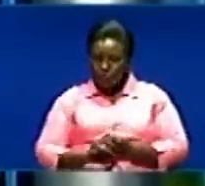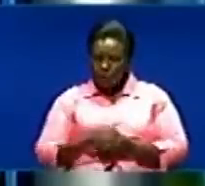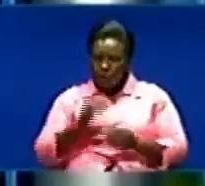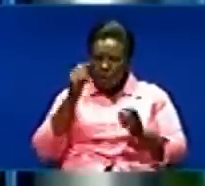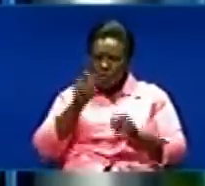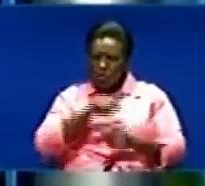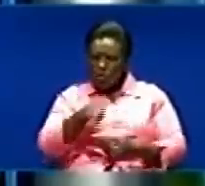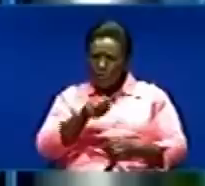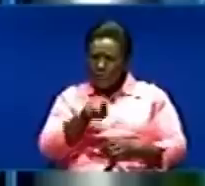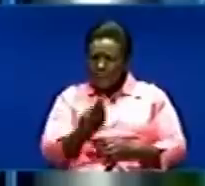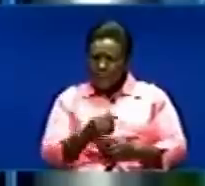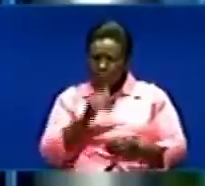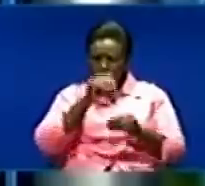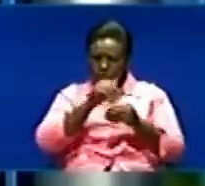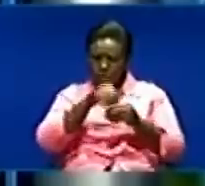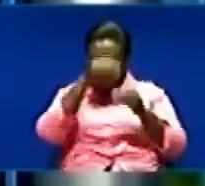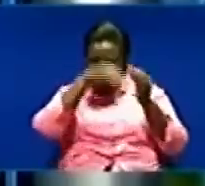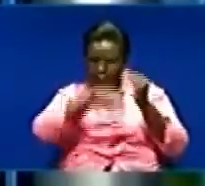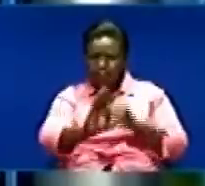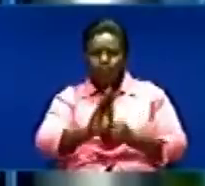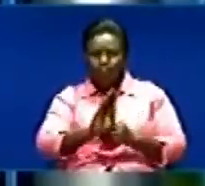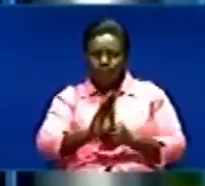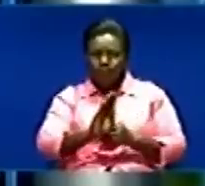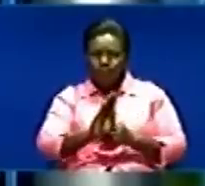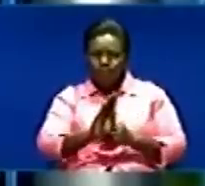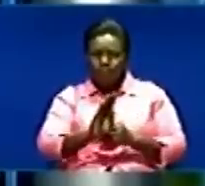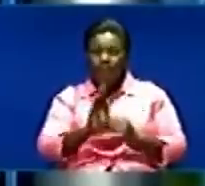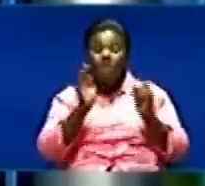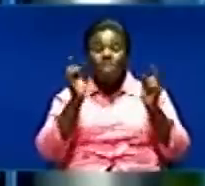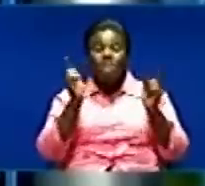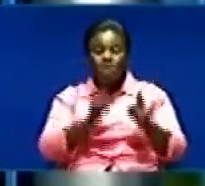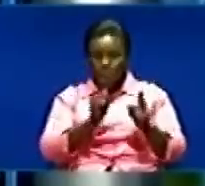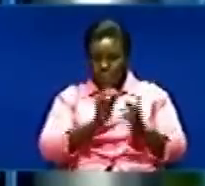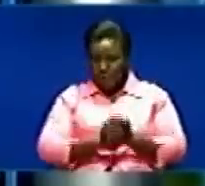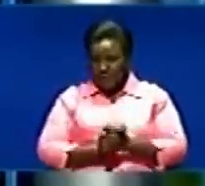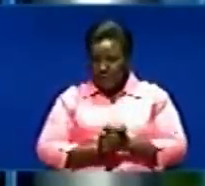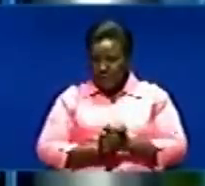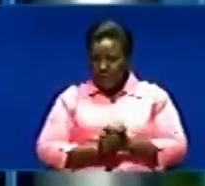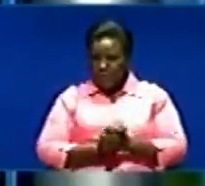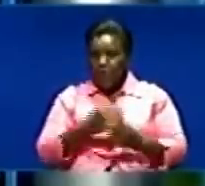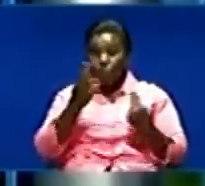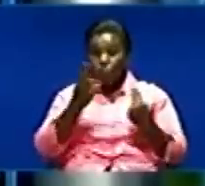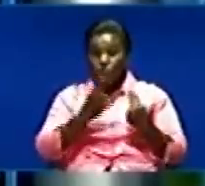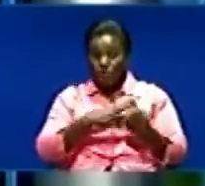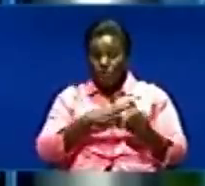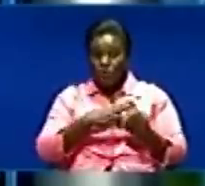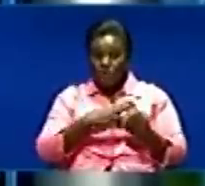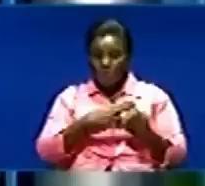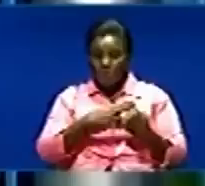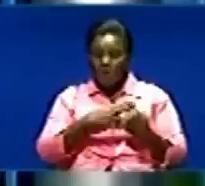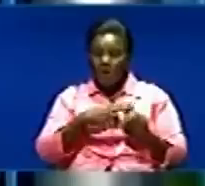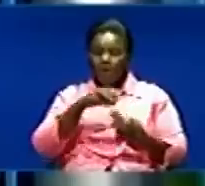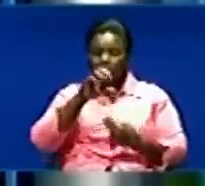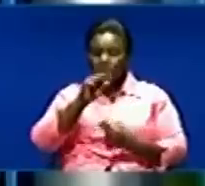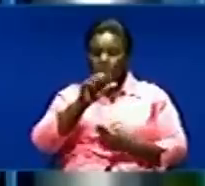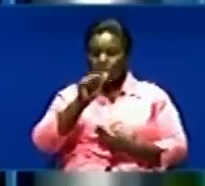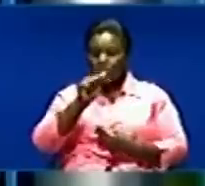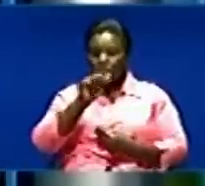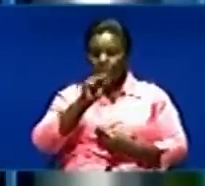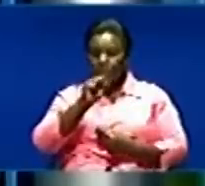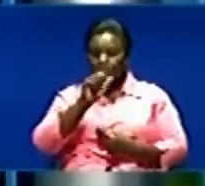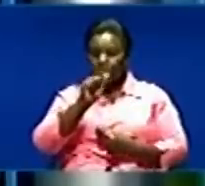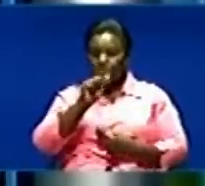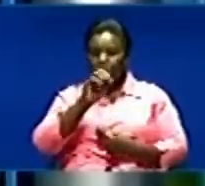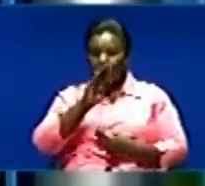wa sekta ya mawasiliano katika Wizara ya Ujenzi, Uchukuzi na Mawasiliano, Dr. Maria Sasabo, ili kujipatia